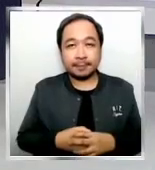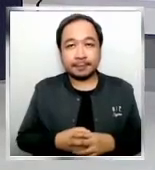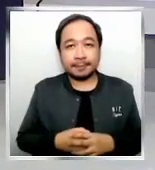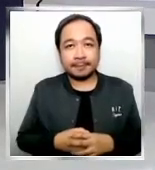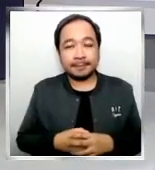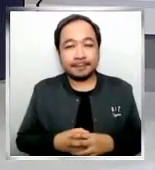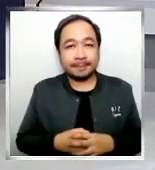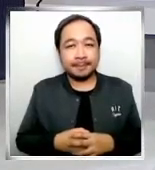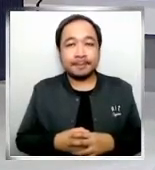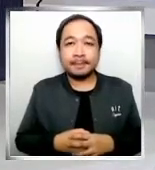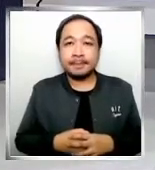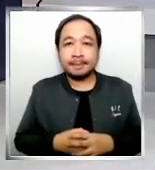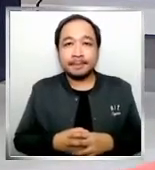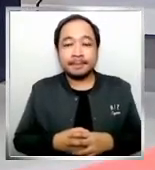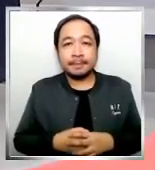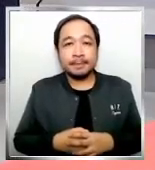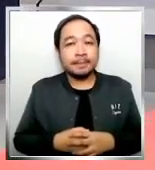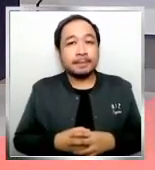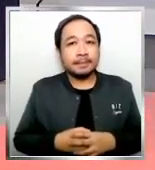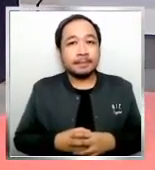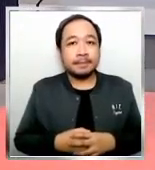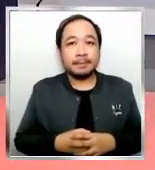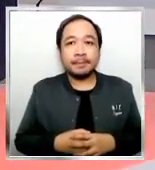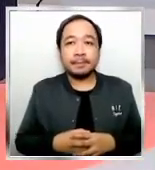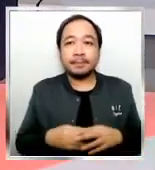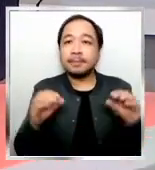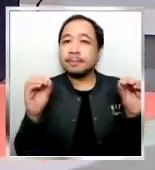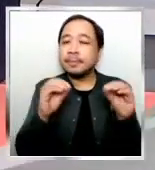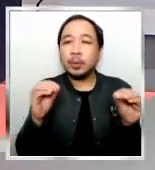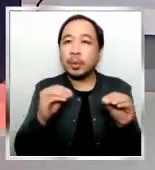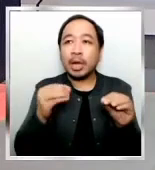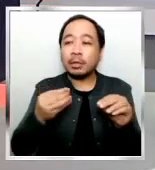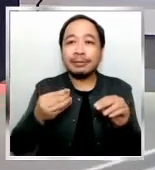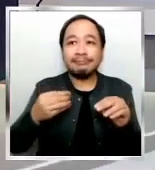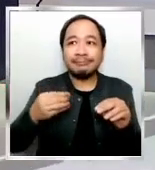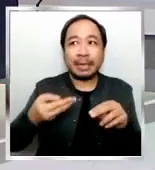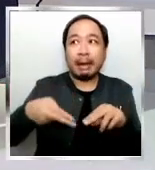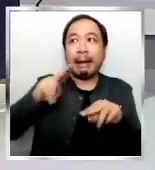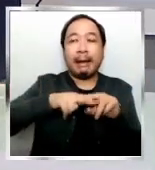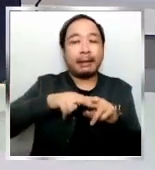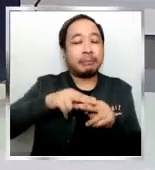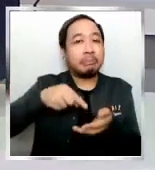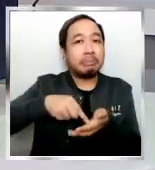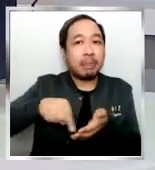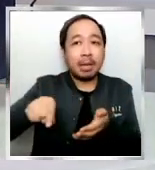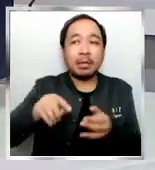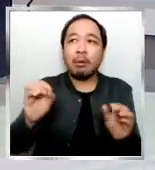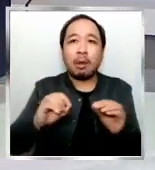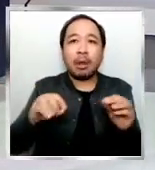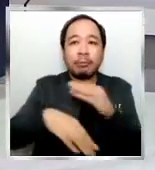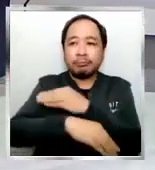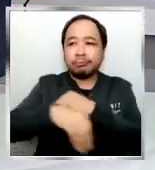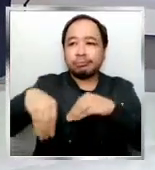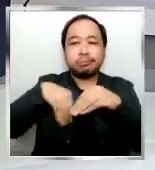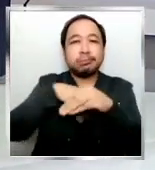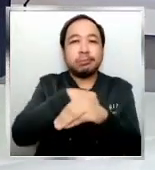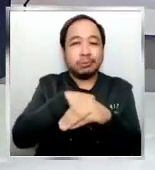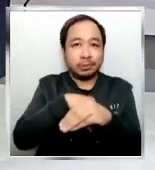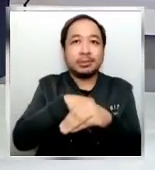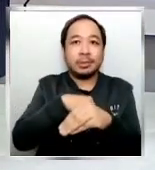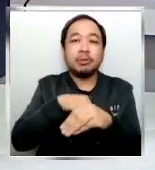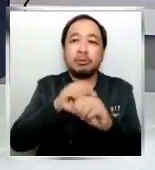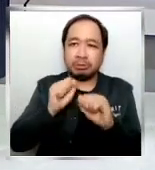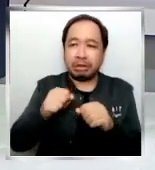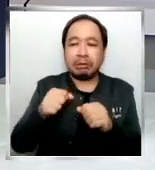walang interes, walang collateral, at pwedeng bayaran sa loob ng isang taon. Yan ang alok na pautang ng gobyerno